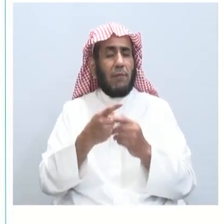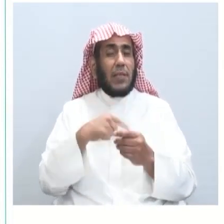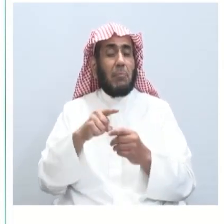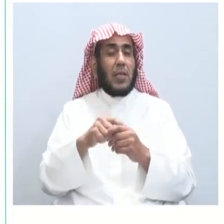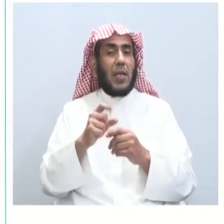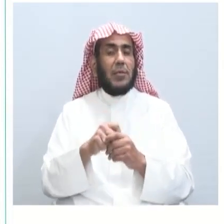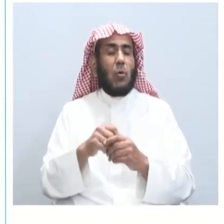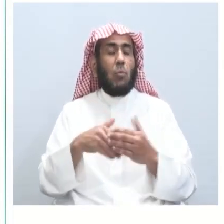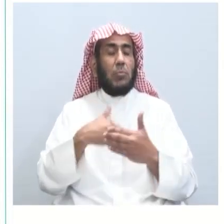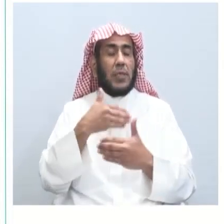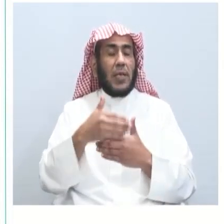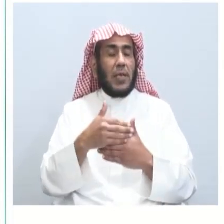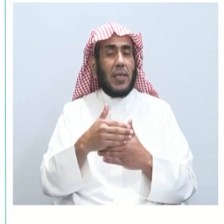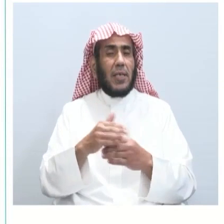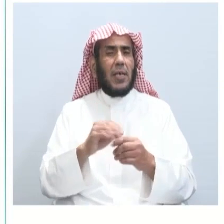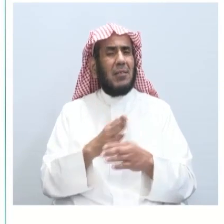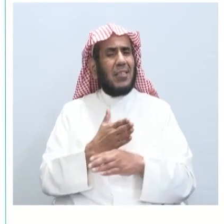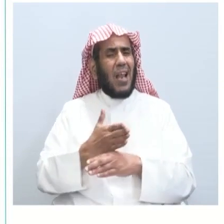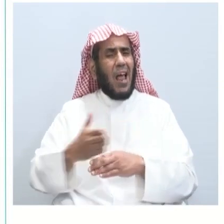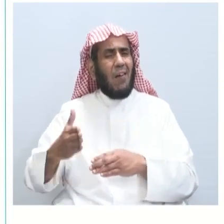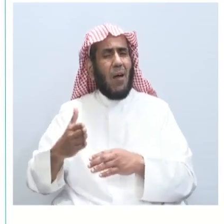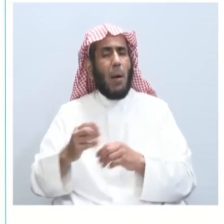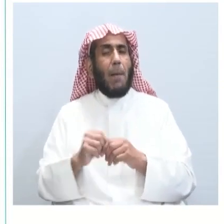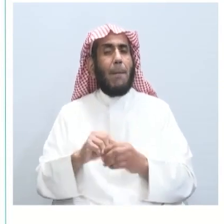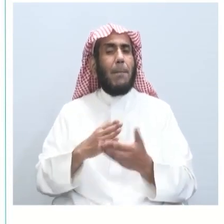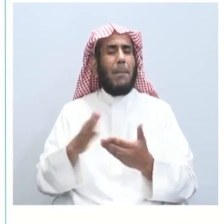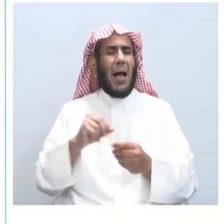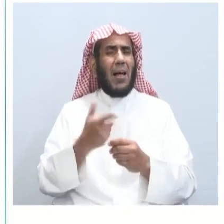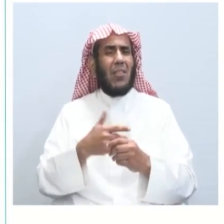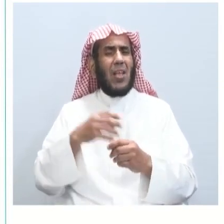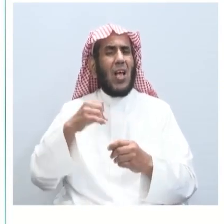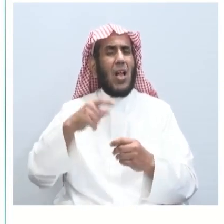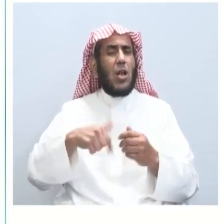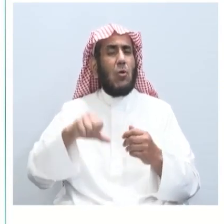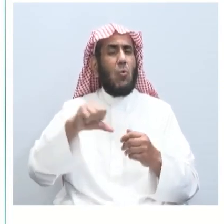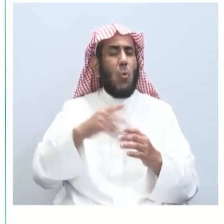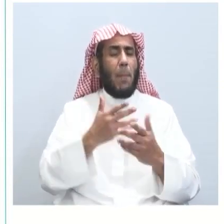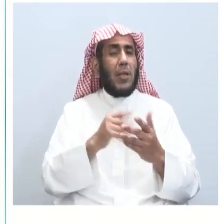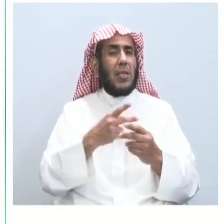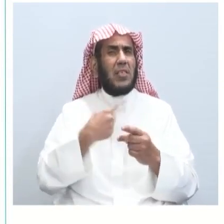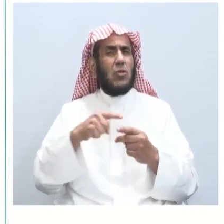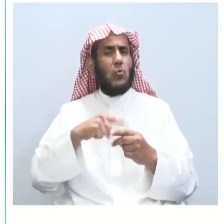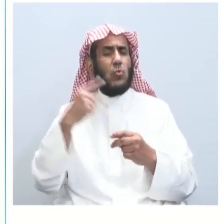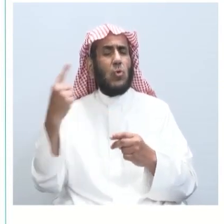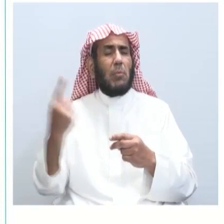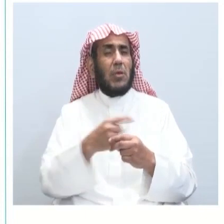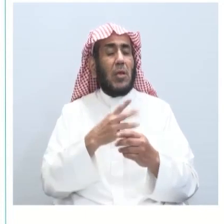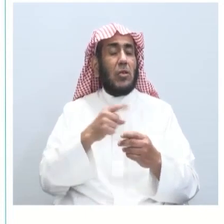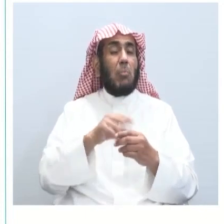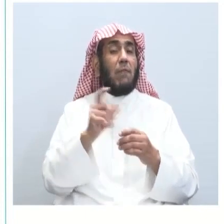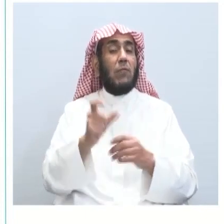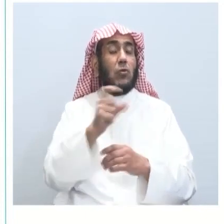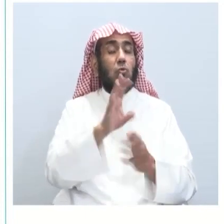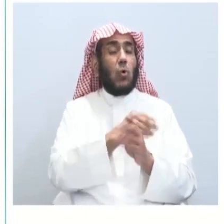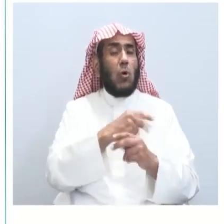الحاجات وبالتالي هي تتلافى مثلا بعض العيوب من خلال تطيع تلبيه جميع حاجات ورغبات من في السوق